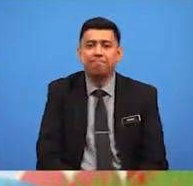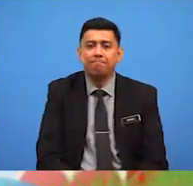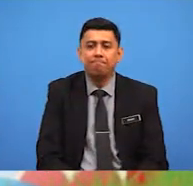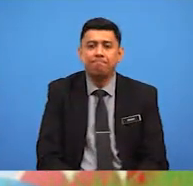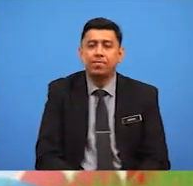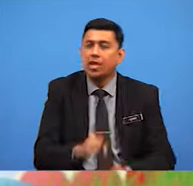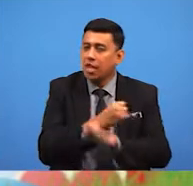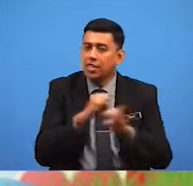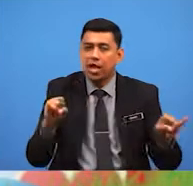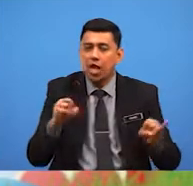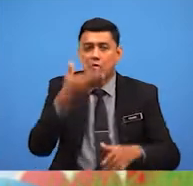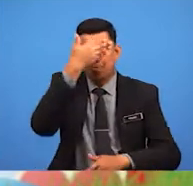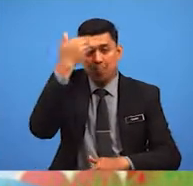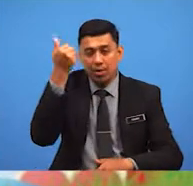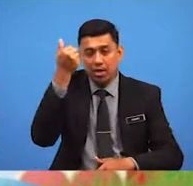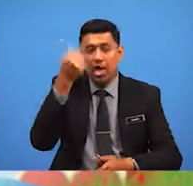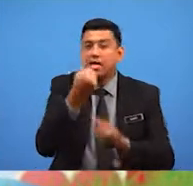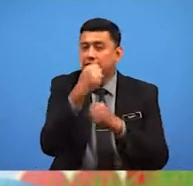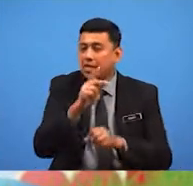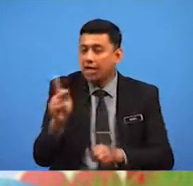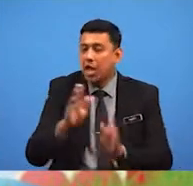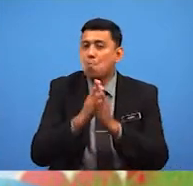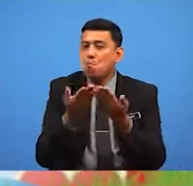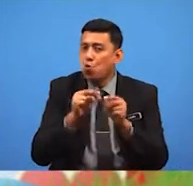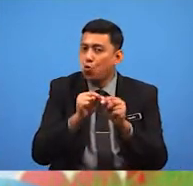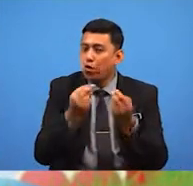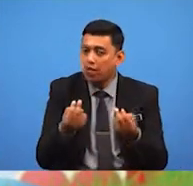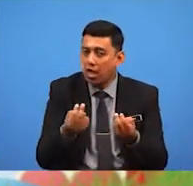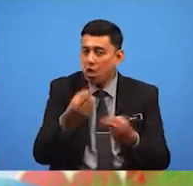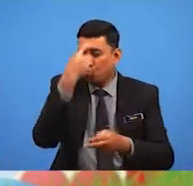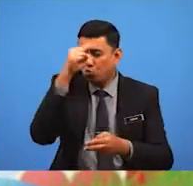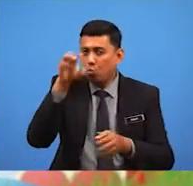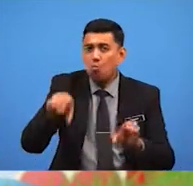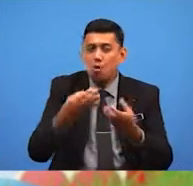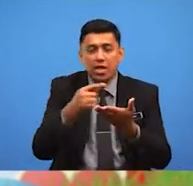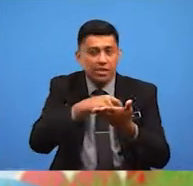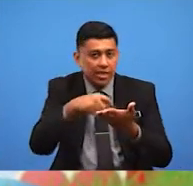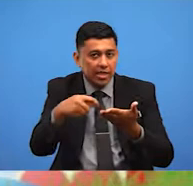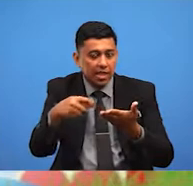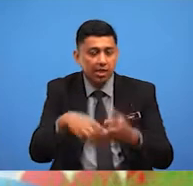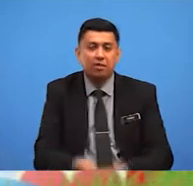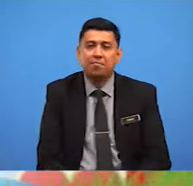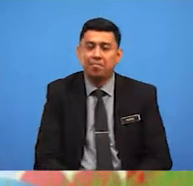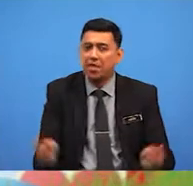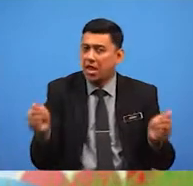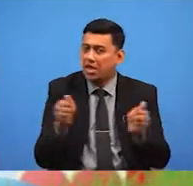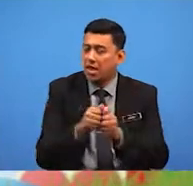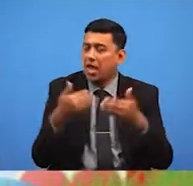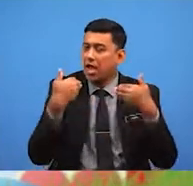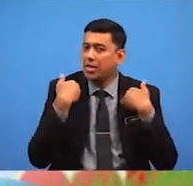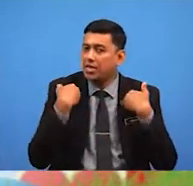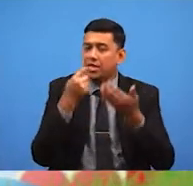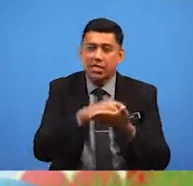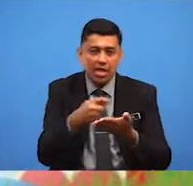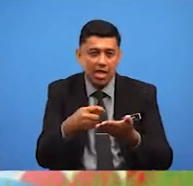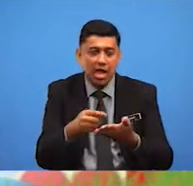Jangan lupa sediakan buku nota untuk membuat catatan kerana dengan adanya catatan,